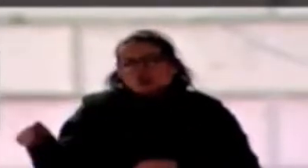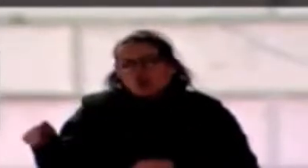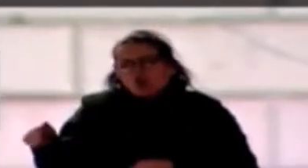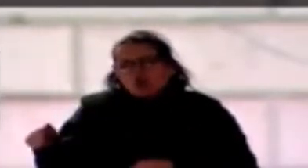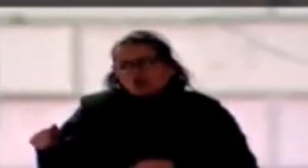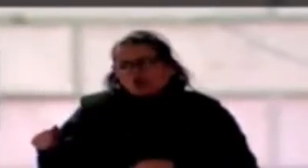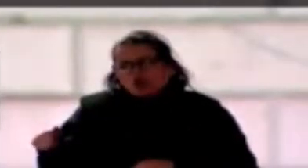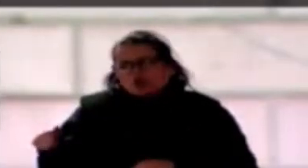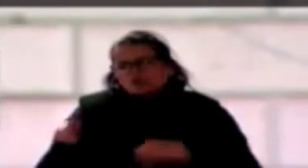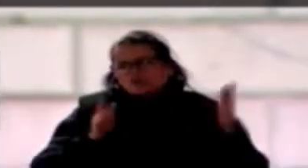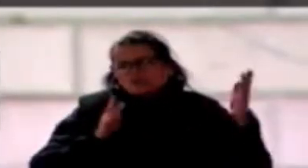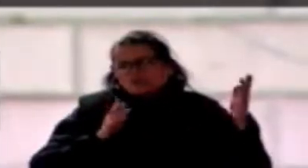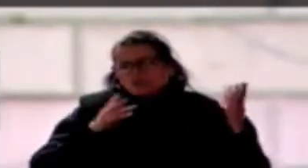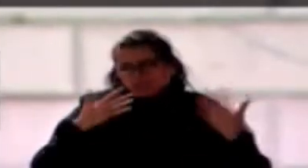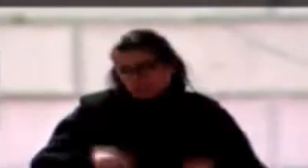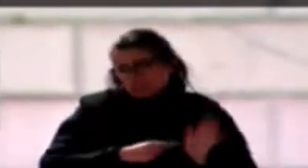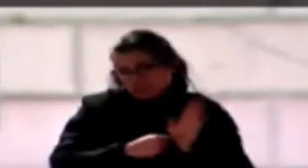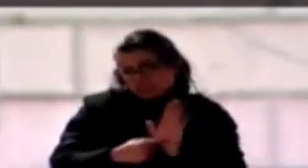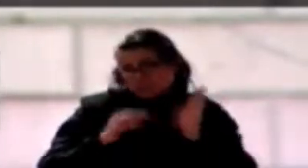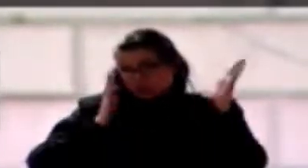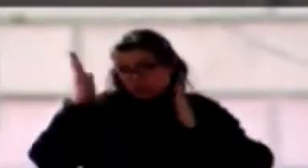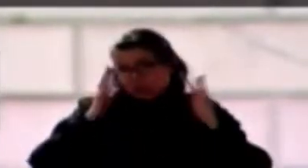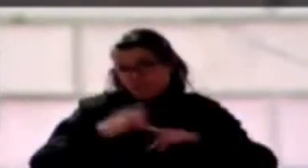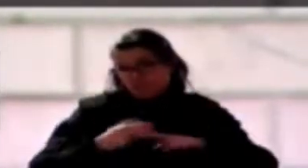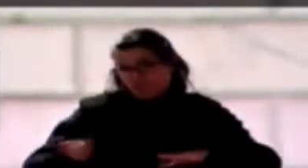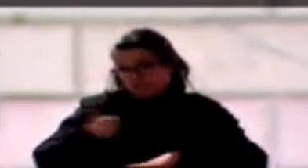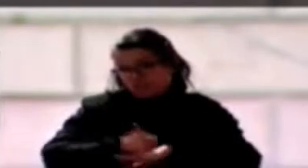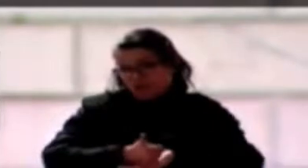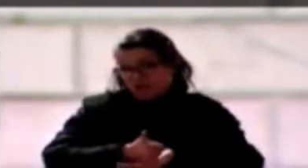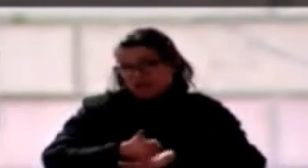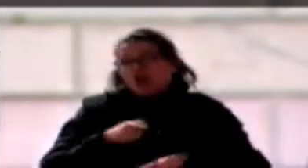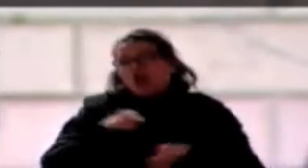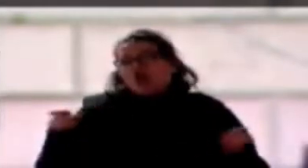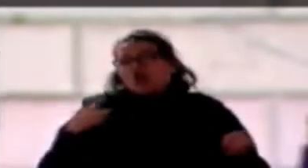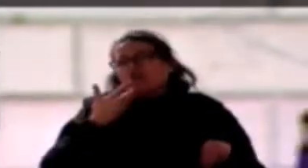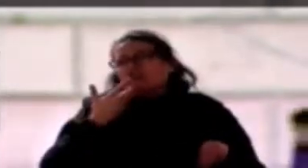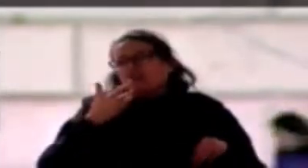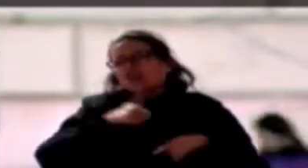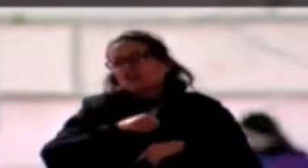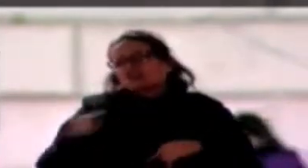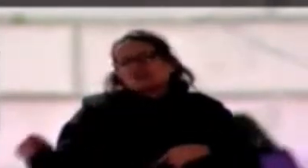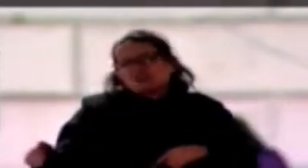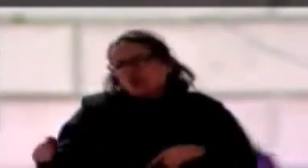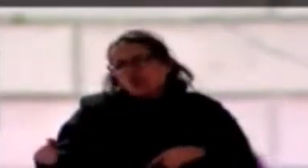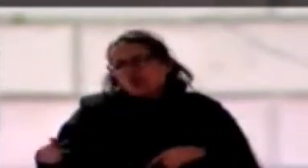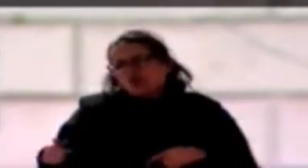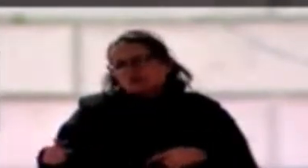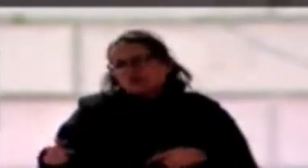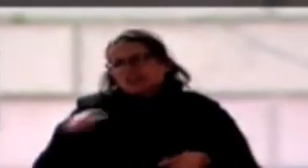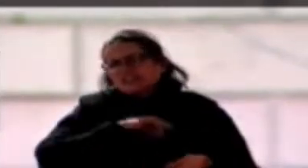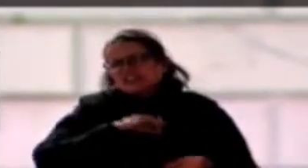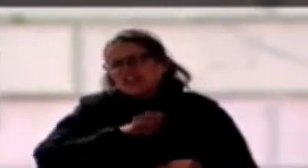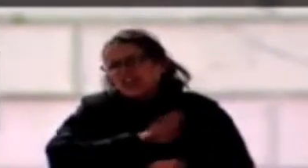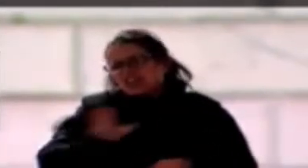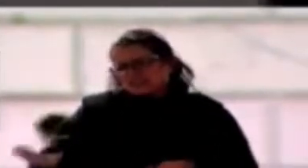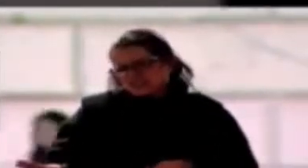l'inchiesta di Mafia Capitale, dove praticamente è indistinguibile la criminalità mafiosa dalla politica,